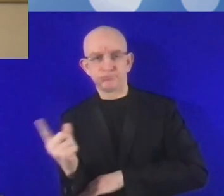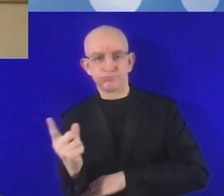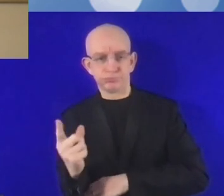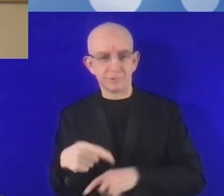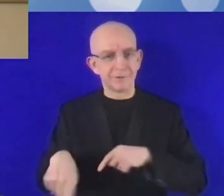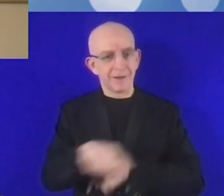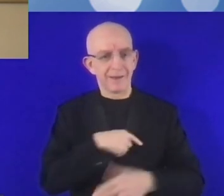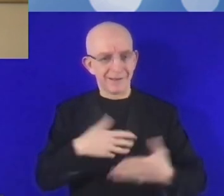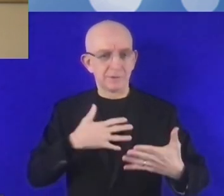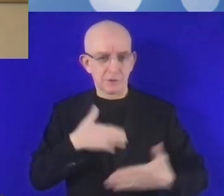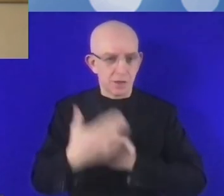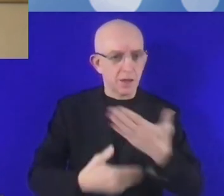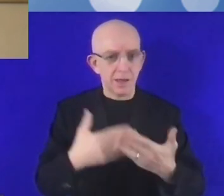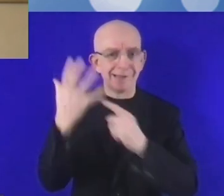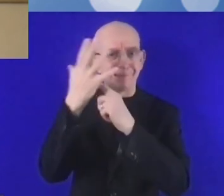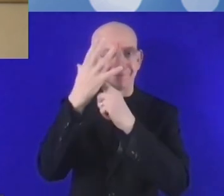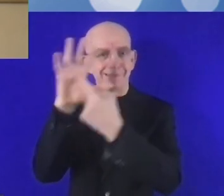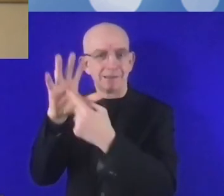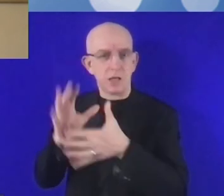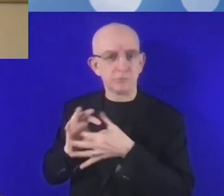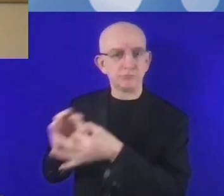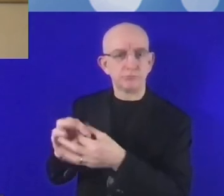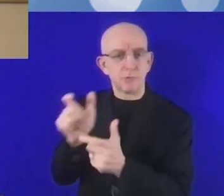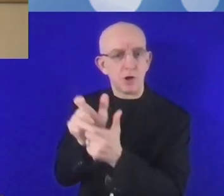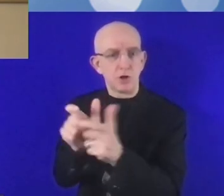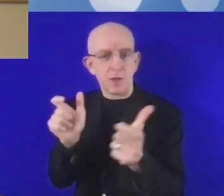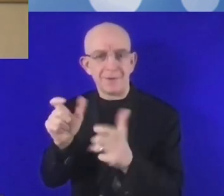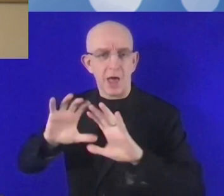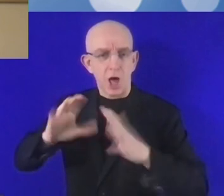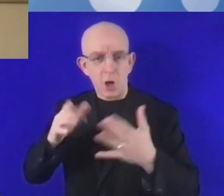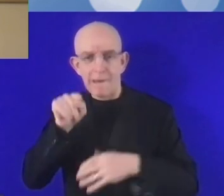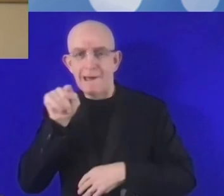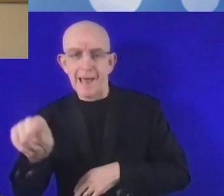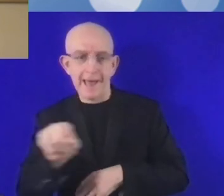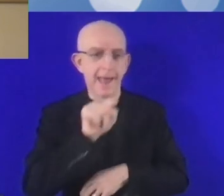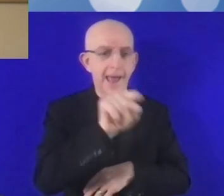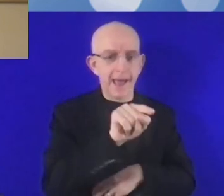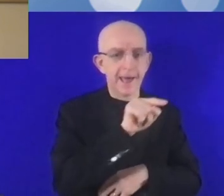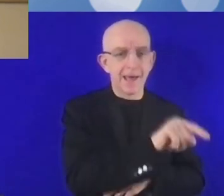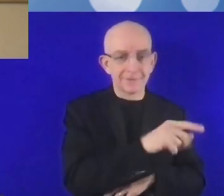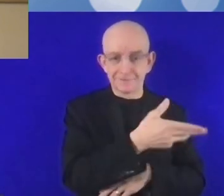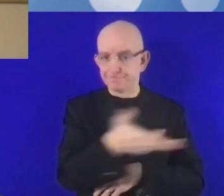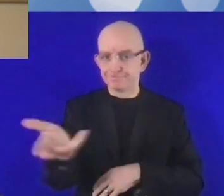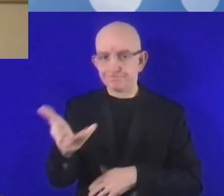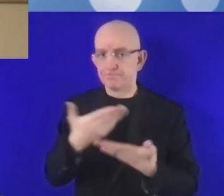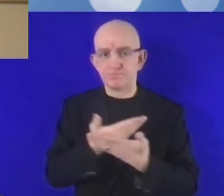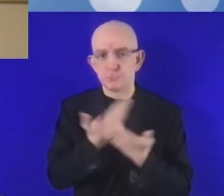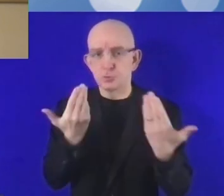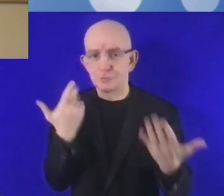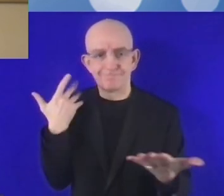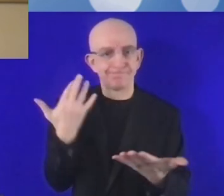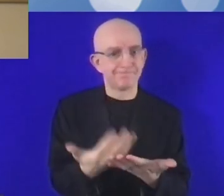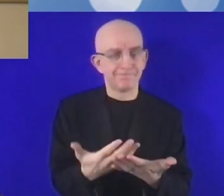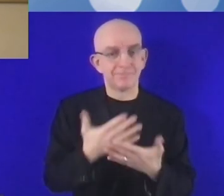私人机构能够帮我们推动加快互联网的推广，可以用不同